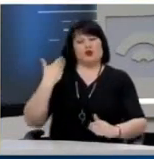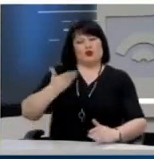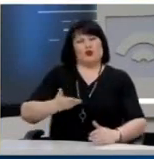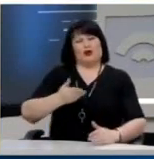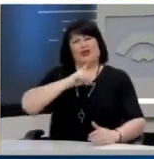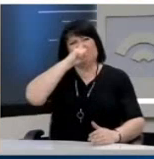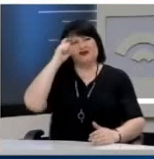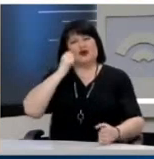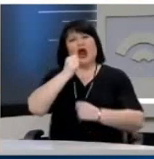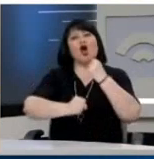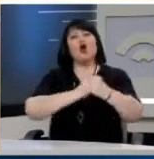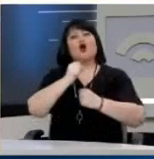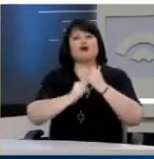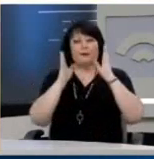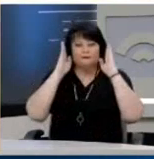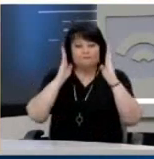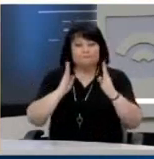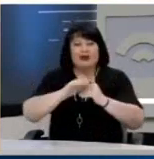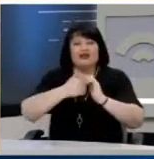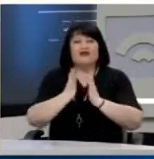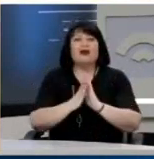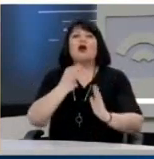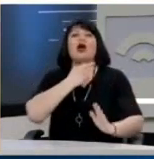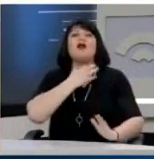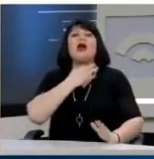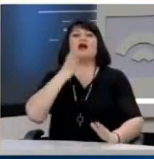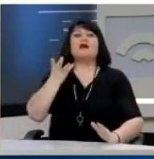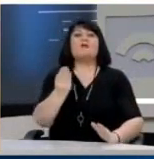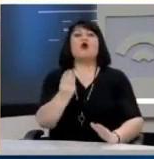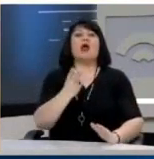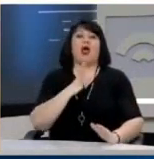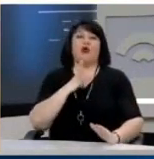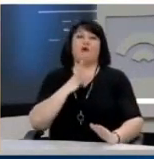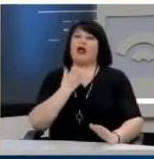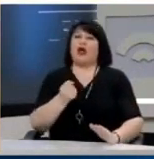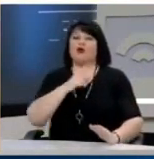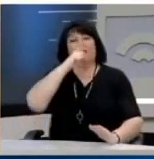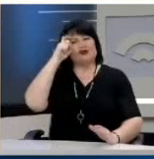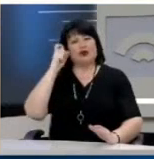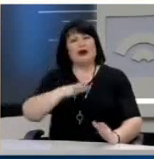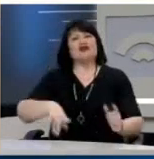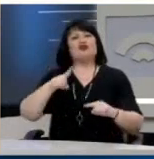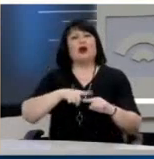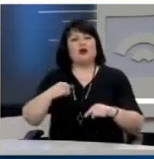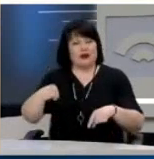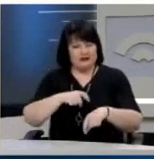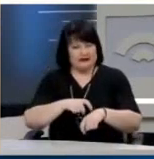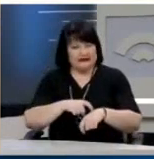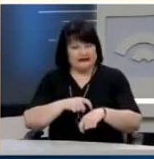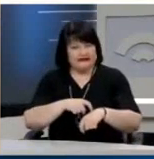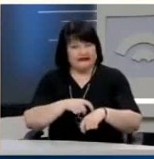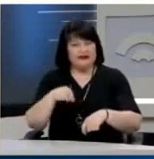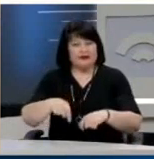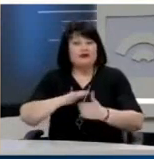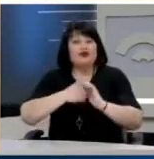χρόνια ήταν οι ανάγκες των πολλών και οι δυσκολίες του ελληνικού λαού. Και σήμερα αυτή